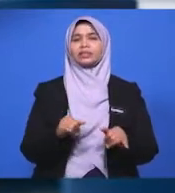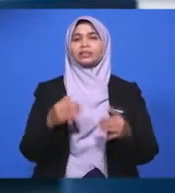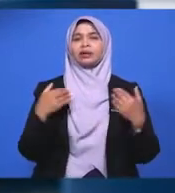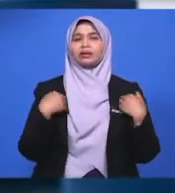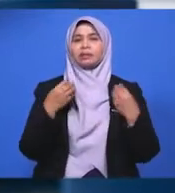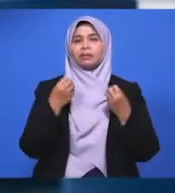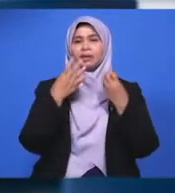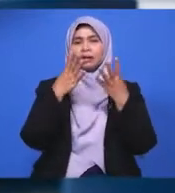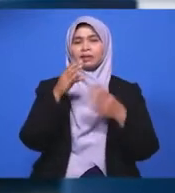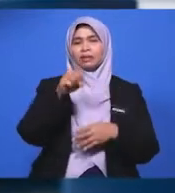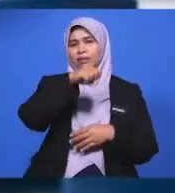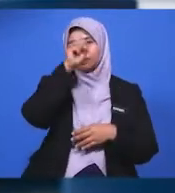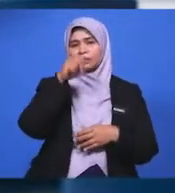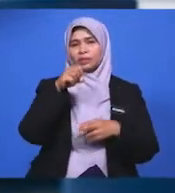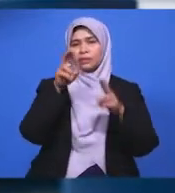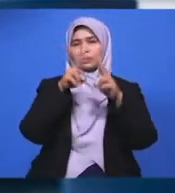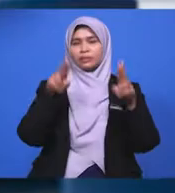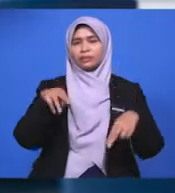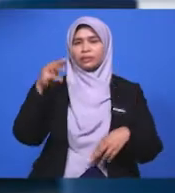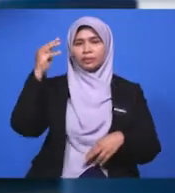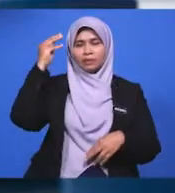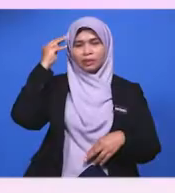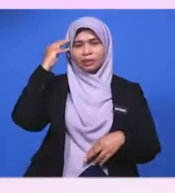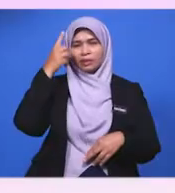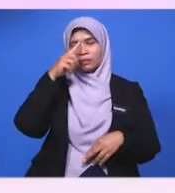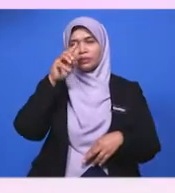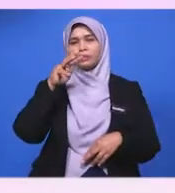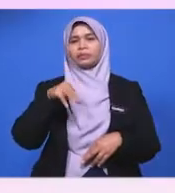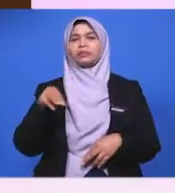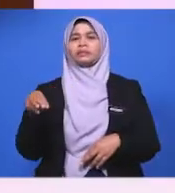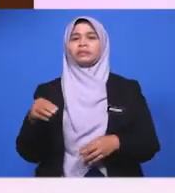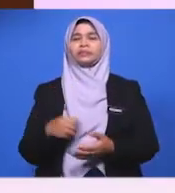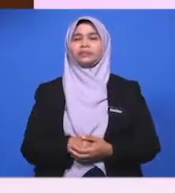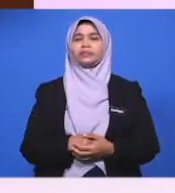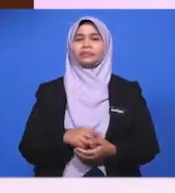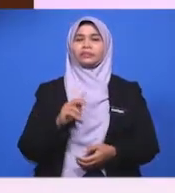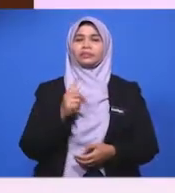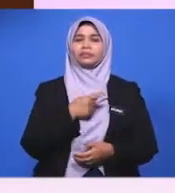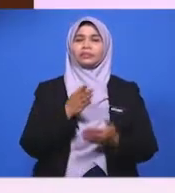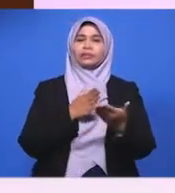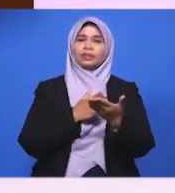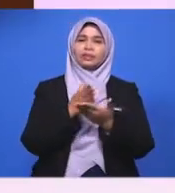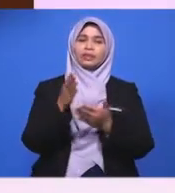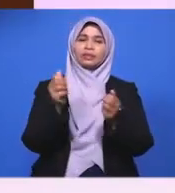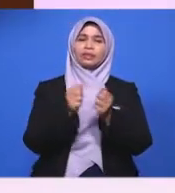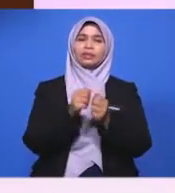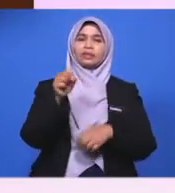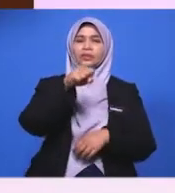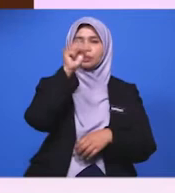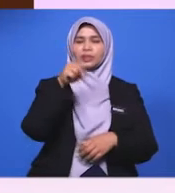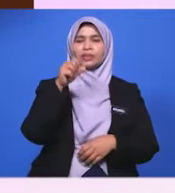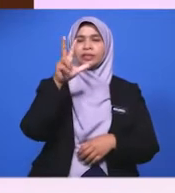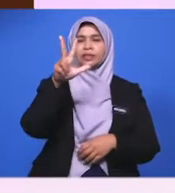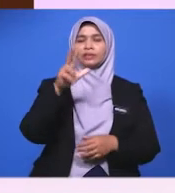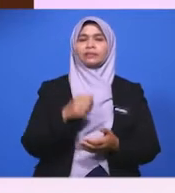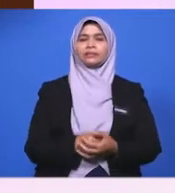masih ada banyak soalan uji minda untuk murid-murid. Kita teruskan dengan soalan yang